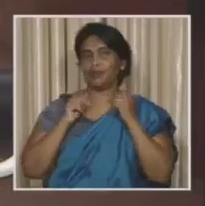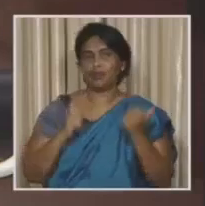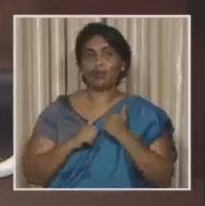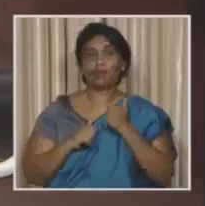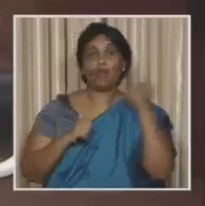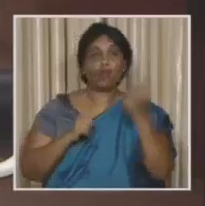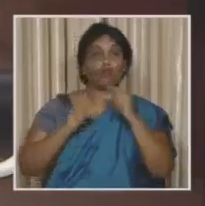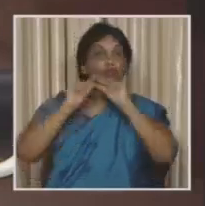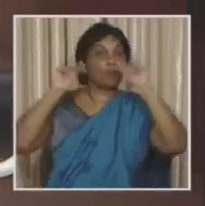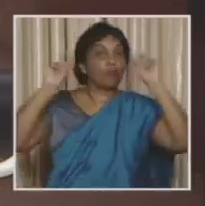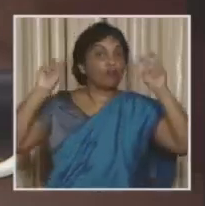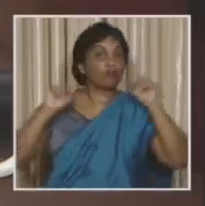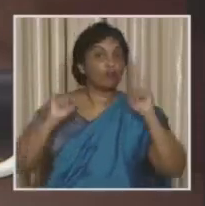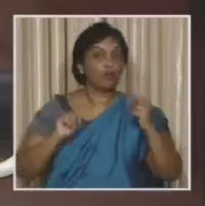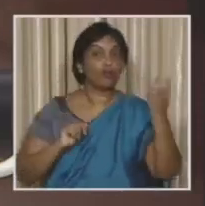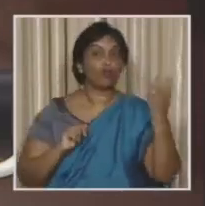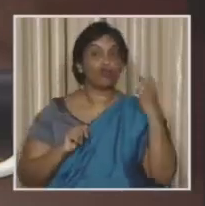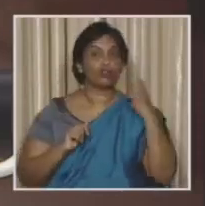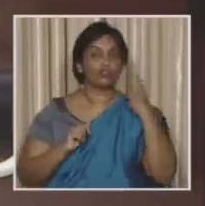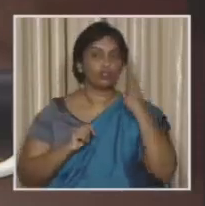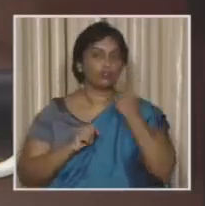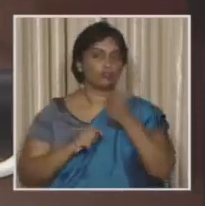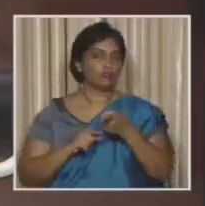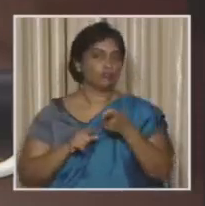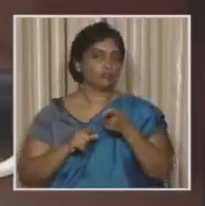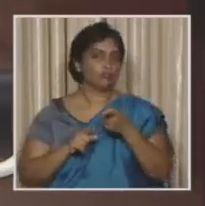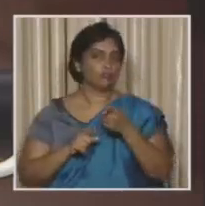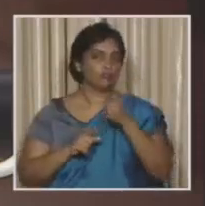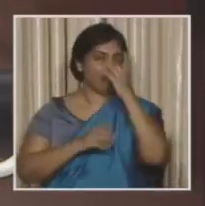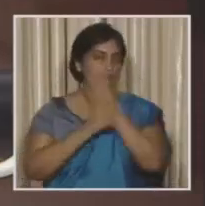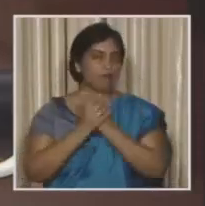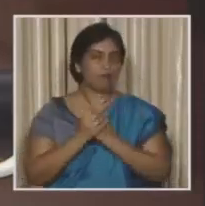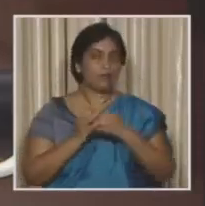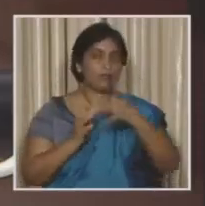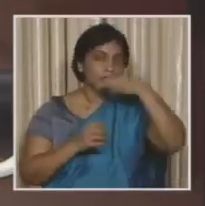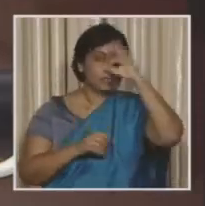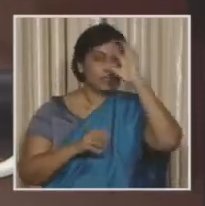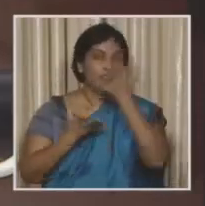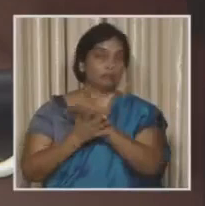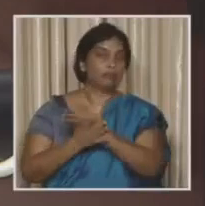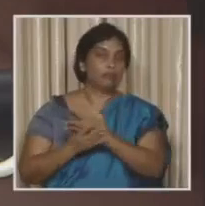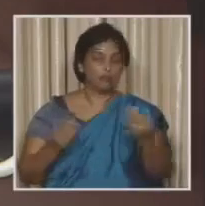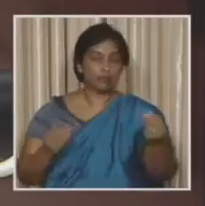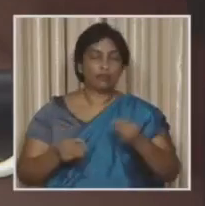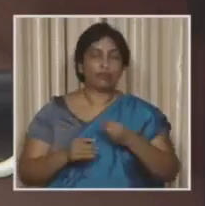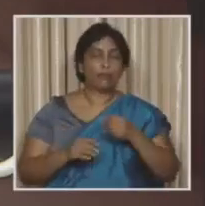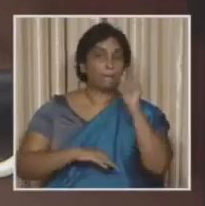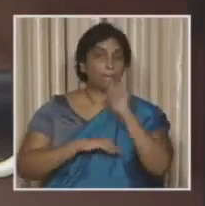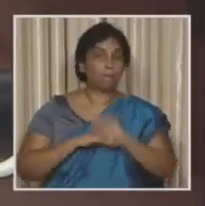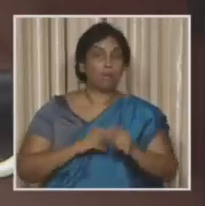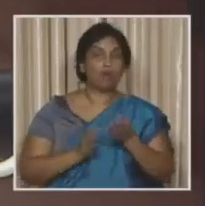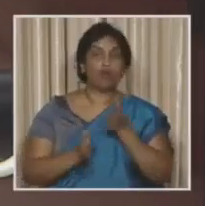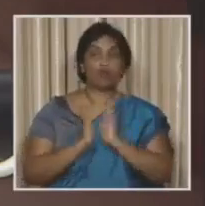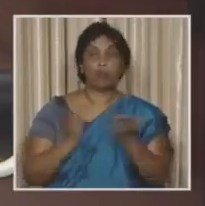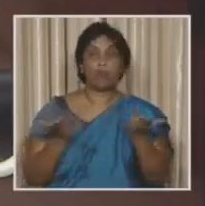අලුත් මාතෘකාව මොකද්ද? මුස්ලිම් අන්තවාදී. සිංහල ජාතිය වඳ කිරීම සඳහා සලස්මත් තිබෙන වඳ